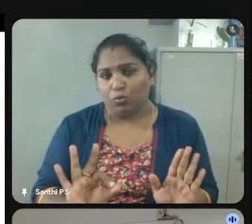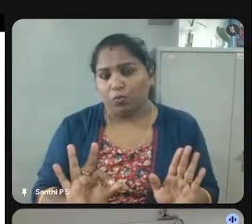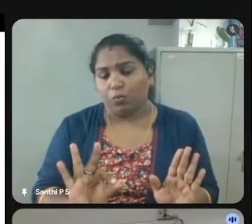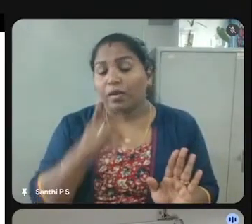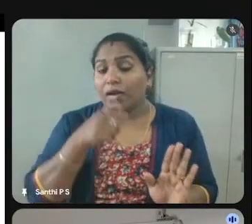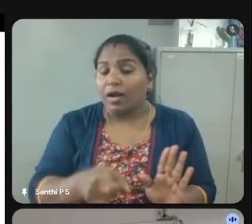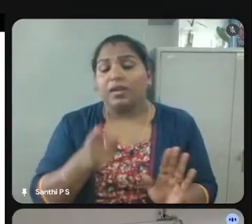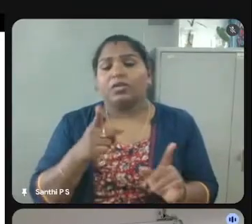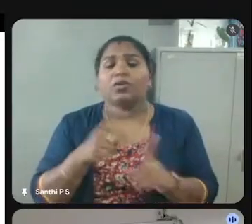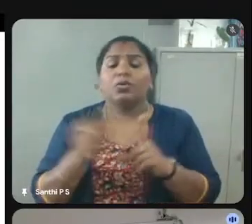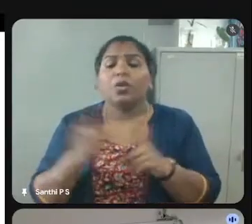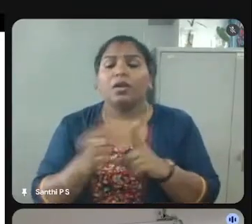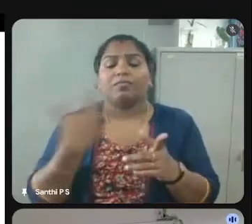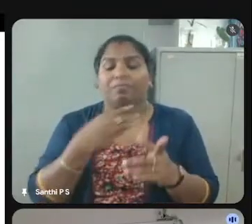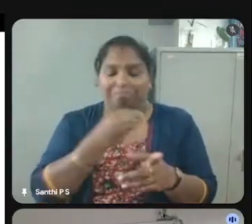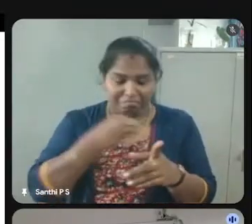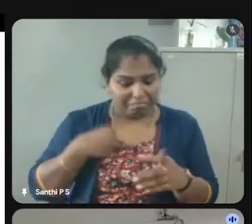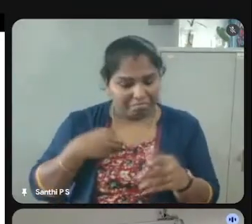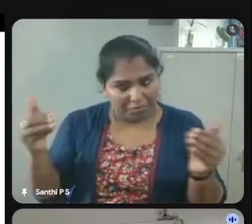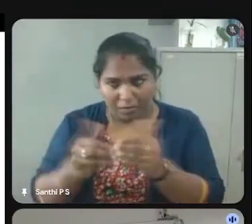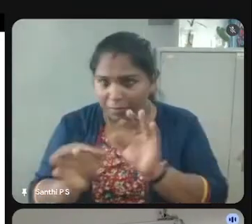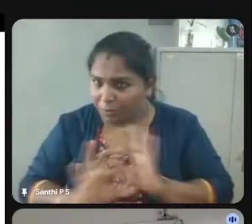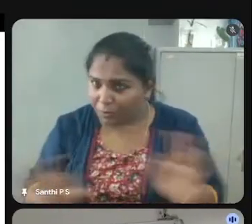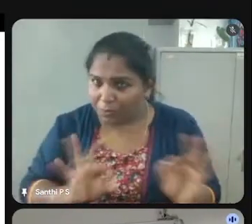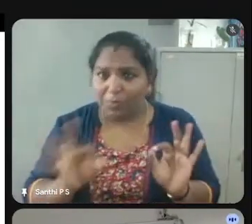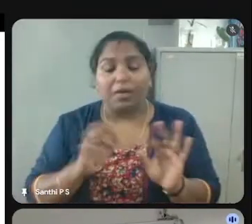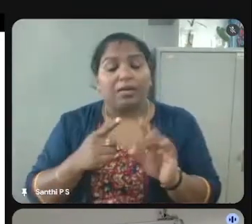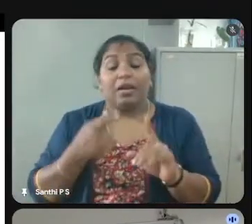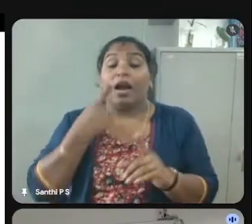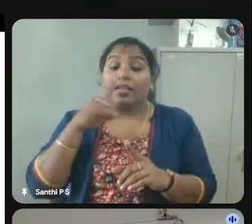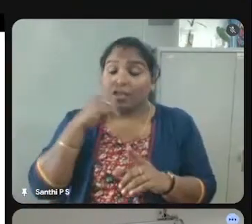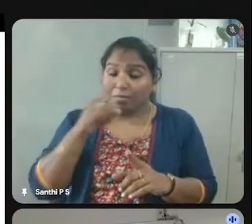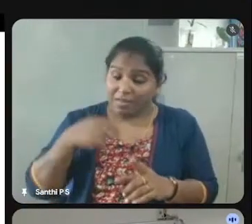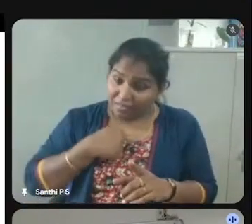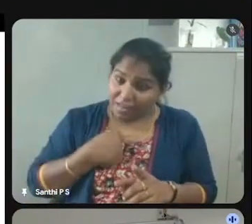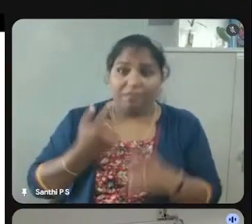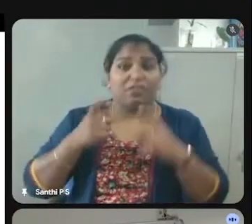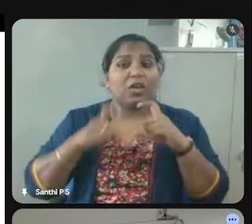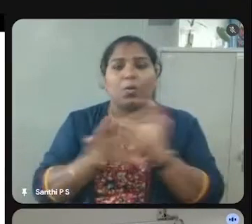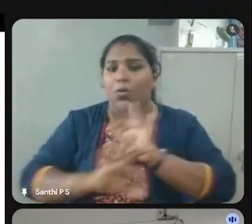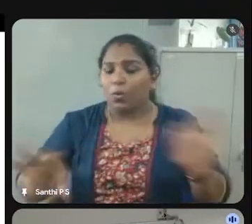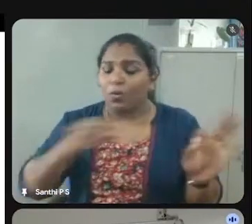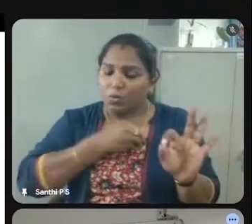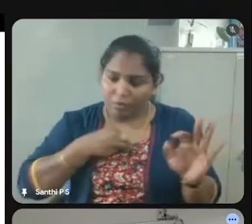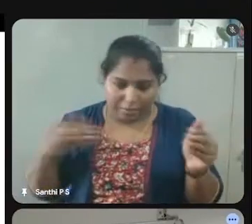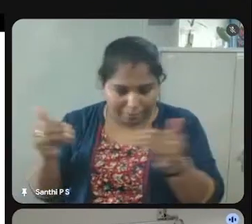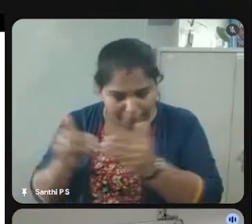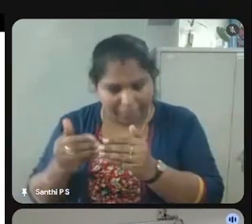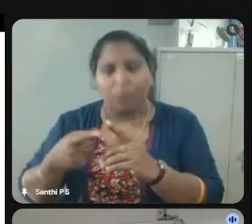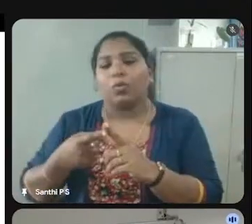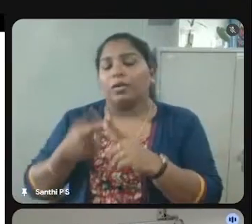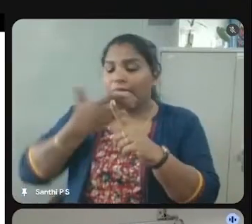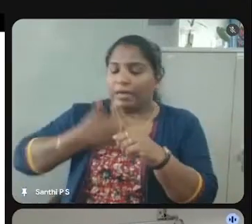അതിന് പ്രോപ്പറായിട്ടൊരു ട്രീറ്റ്മെന്റ് എടുക്കുന്നില്ല, അല്ലെങ്കിൽ ഒരു തെറപ്പിക്ക് ആ പേരന്റിന് പോകാൻ സാധിക്കുന്നില്ല എന്നുണ്ടെന്നുണ്ടെങ്കിൽ അതും